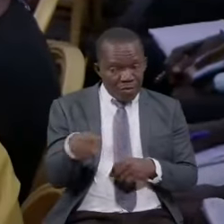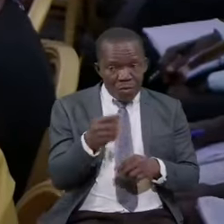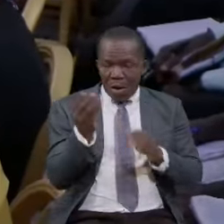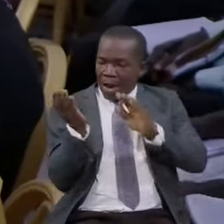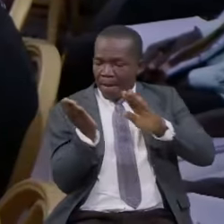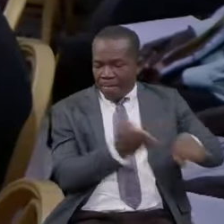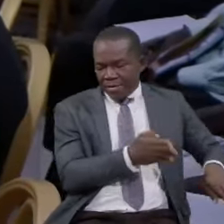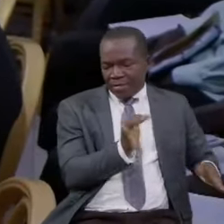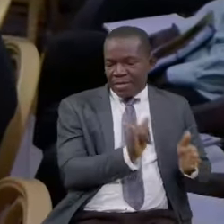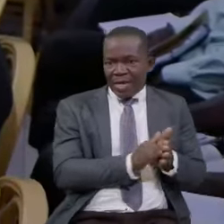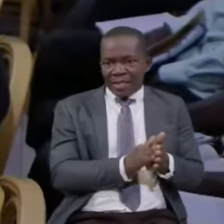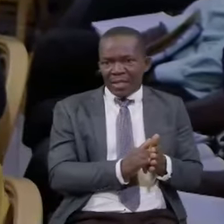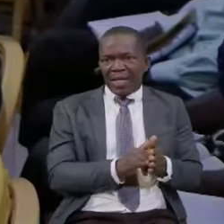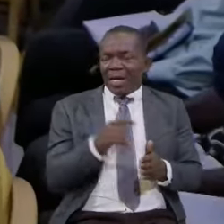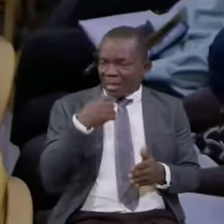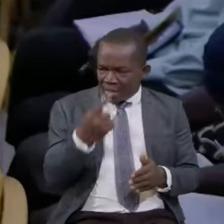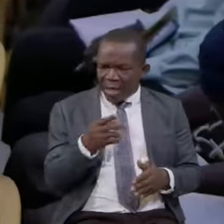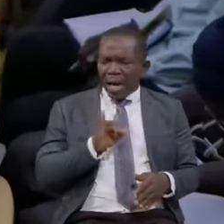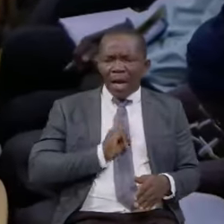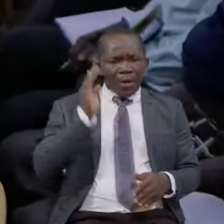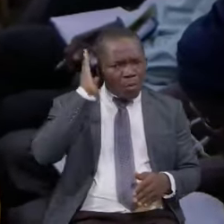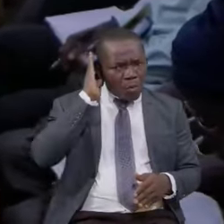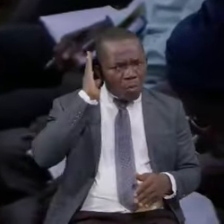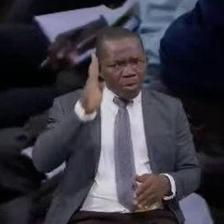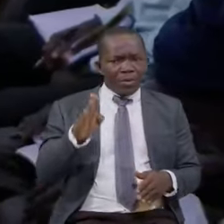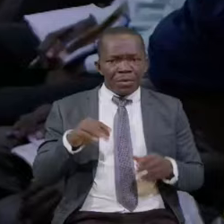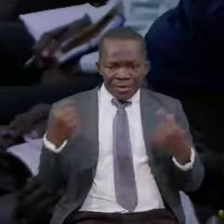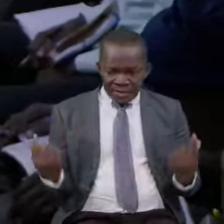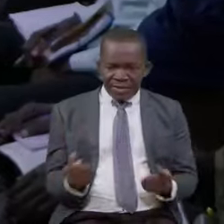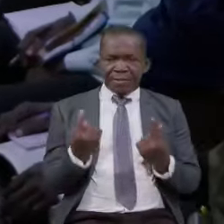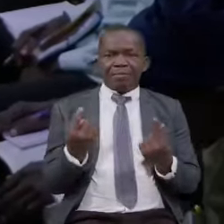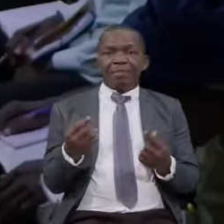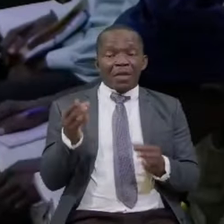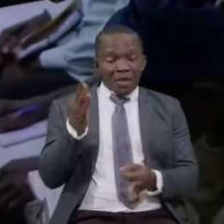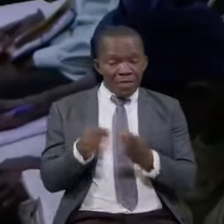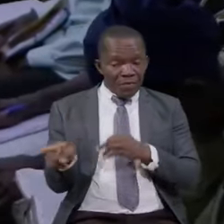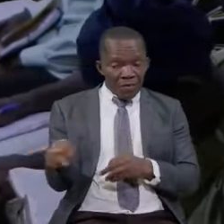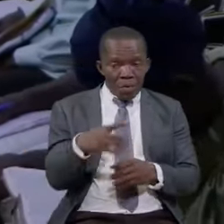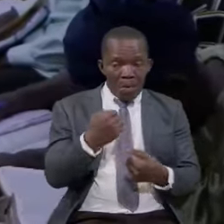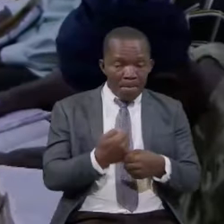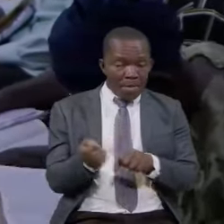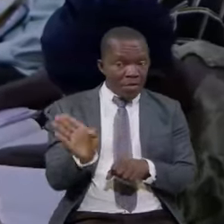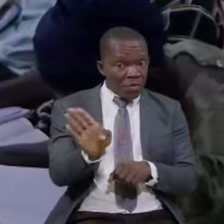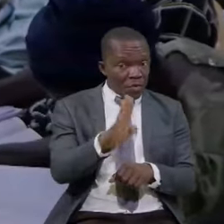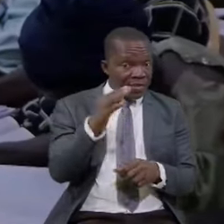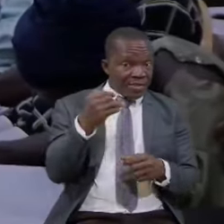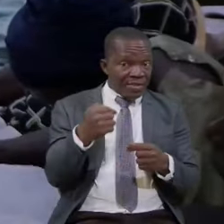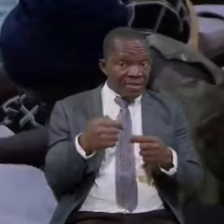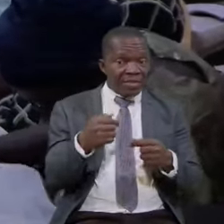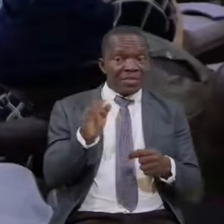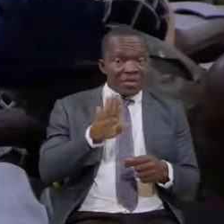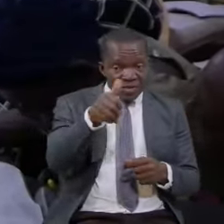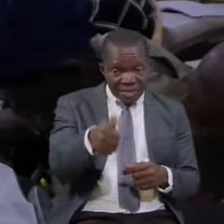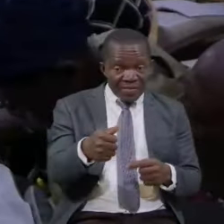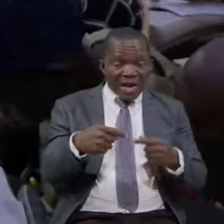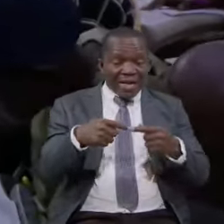me bagarer mais comprends quand tu te fais rebelle adversaire du